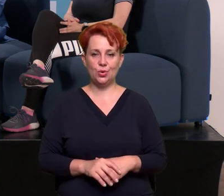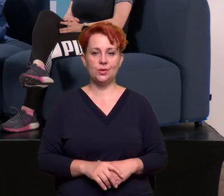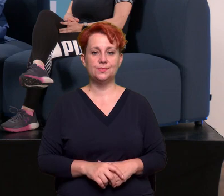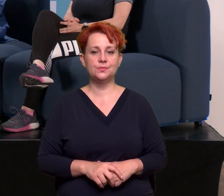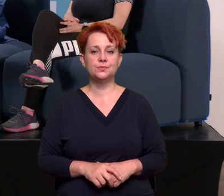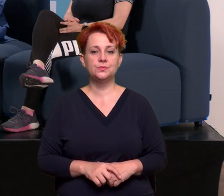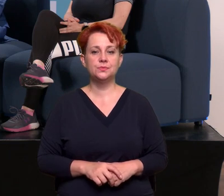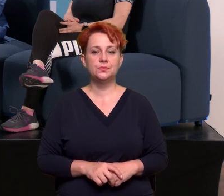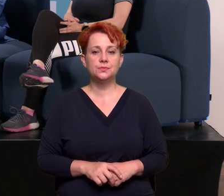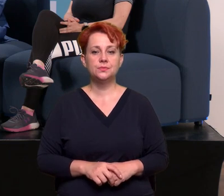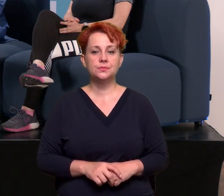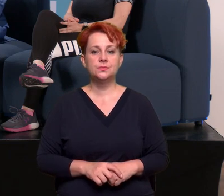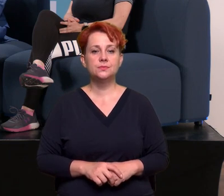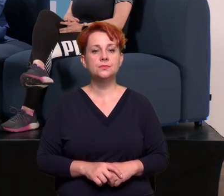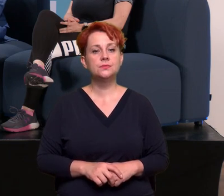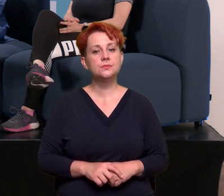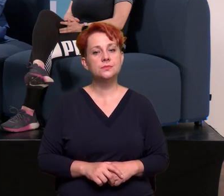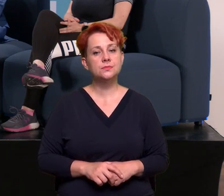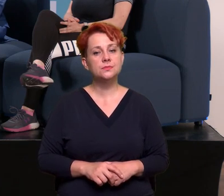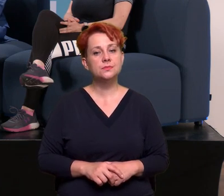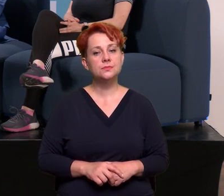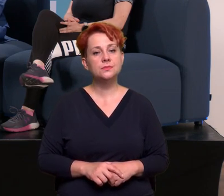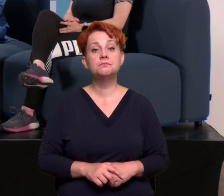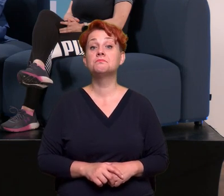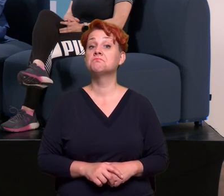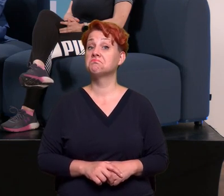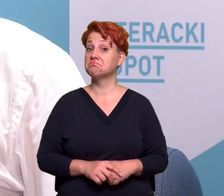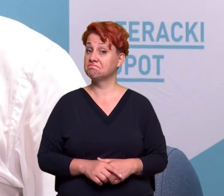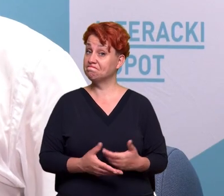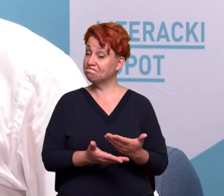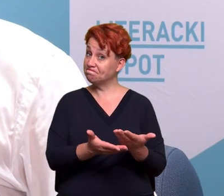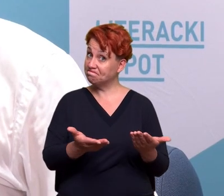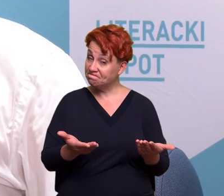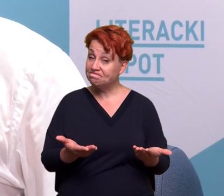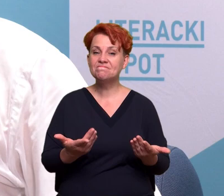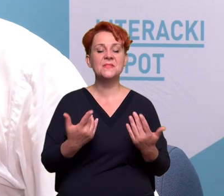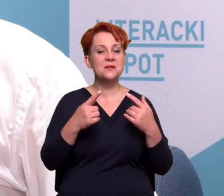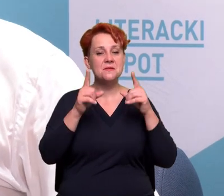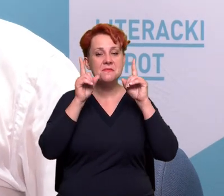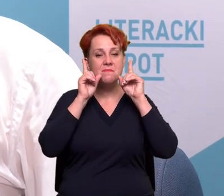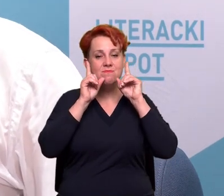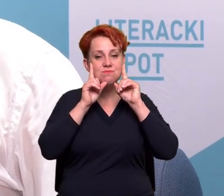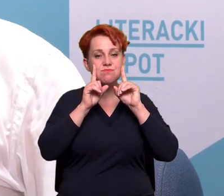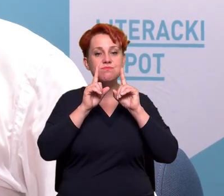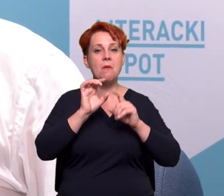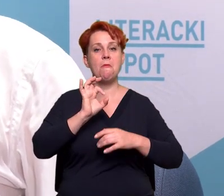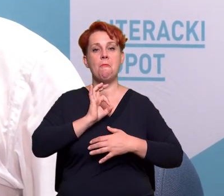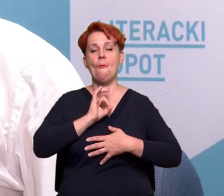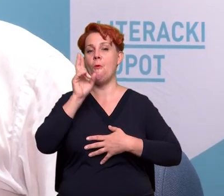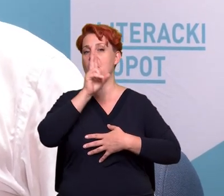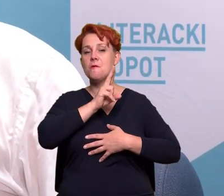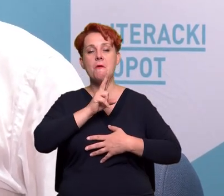Proszę państwa, to prawda. No, a i moi rodzice, i moja